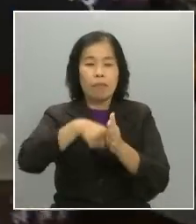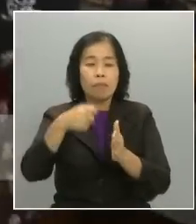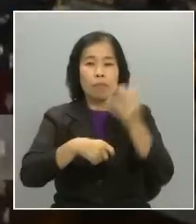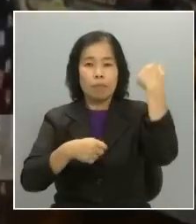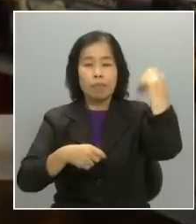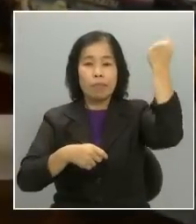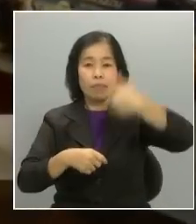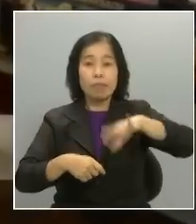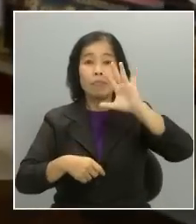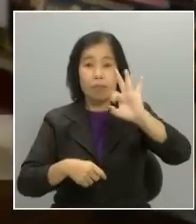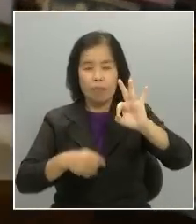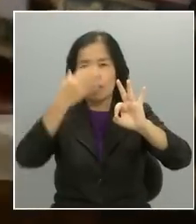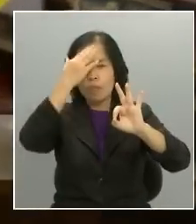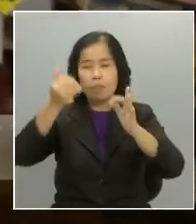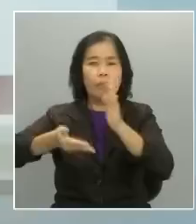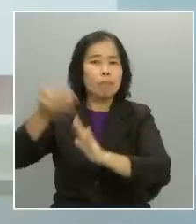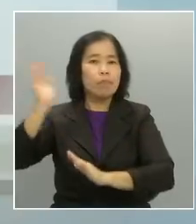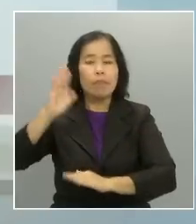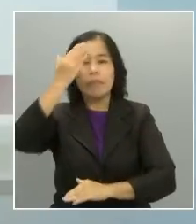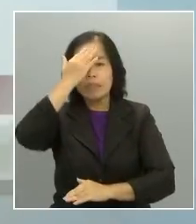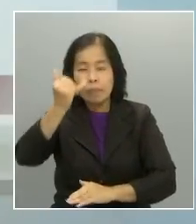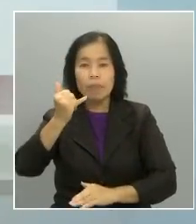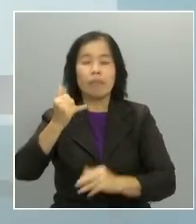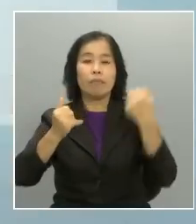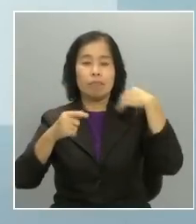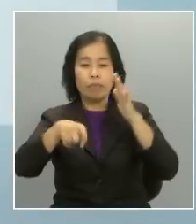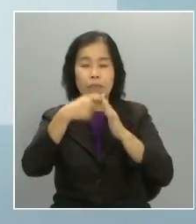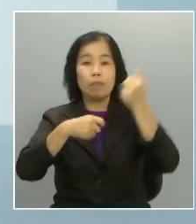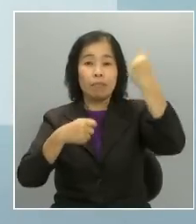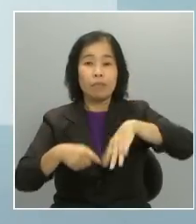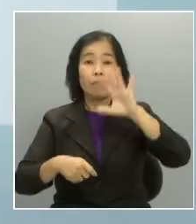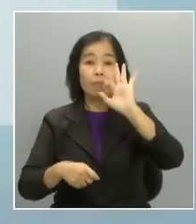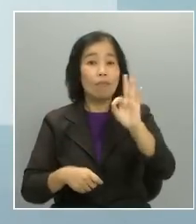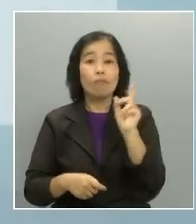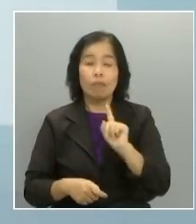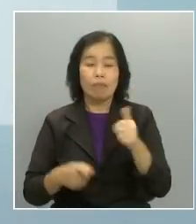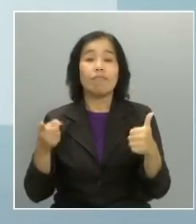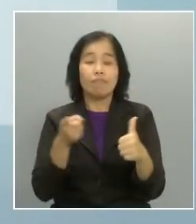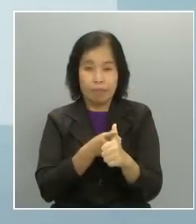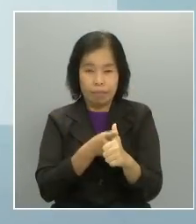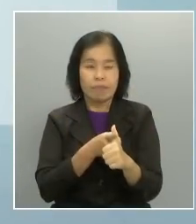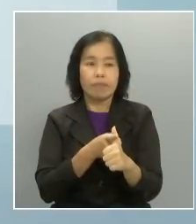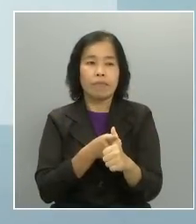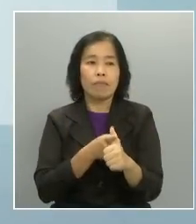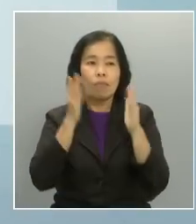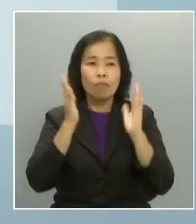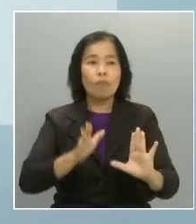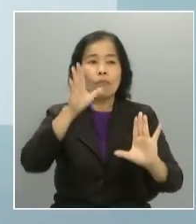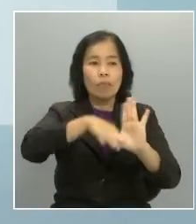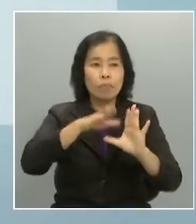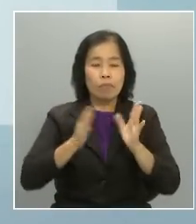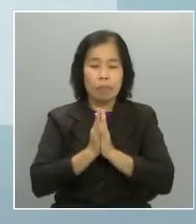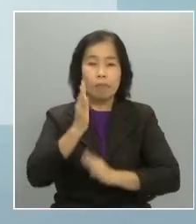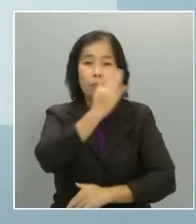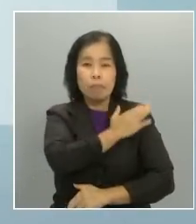ไม่สมครับ 9ประเด็นที่คนนมทะเบียนแล้วไม่ผ่านไม่สมบูรณ์กูจะลองดูข้อแรกผู้ลงทะเบียนเป็นพระที่